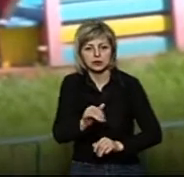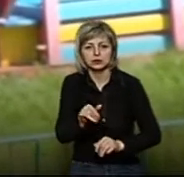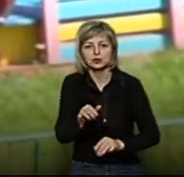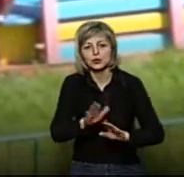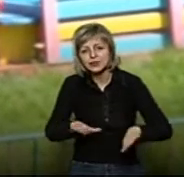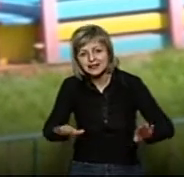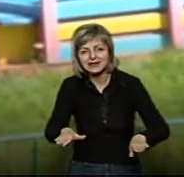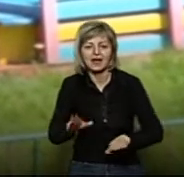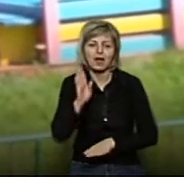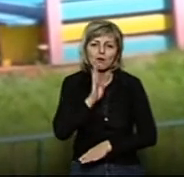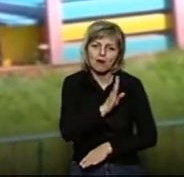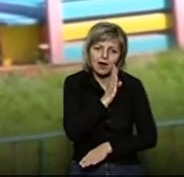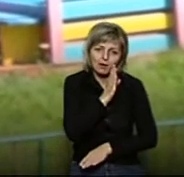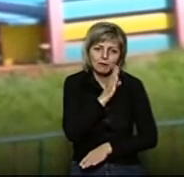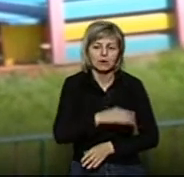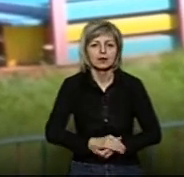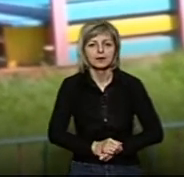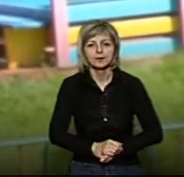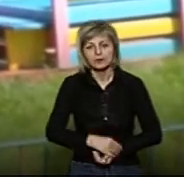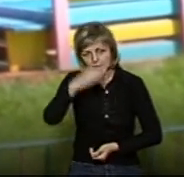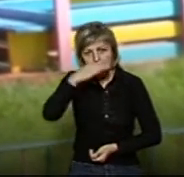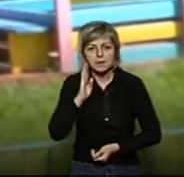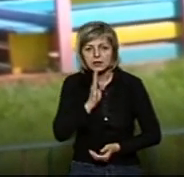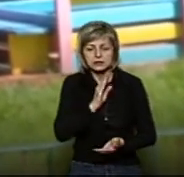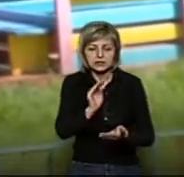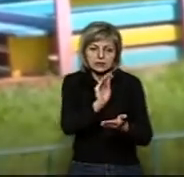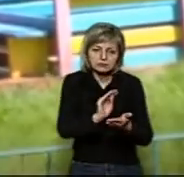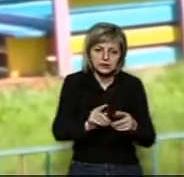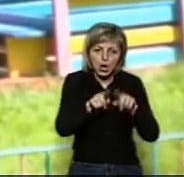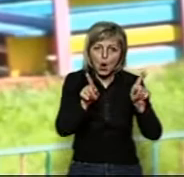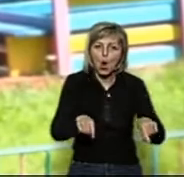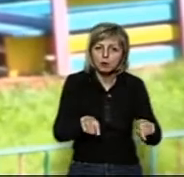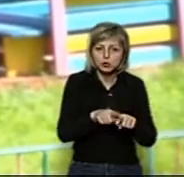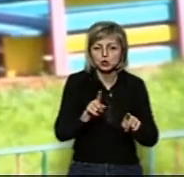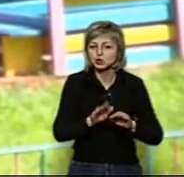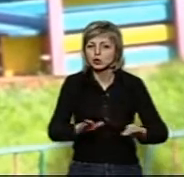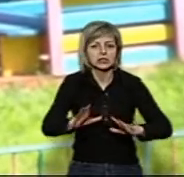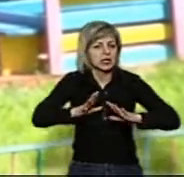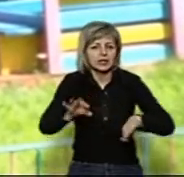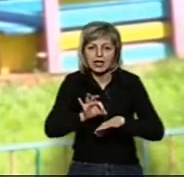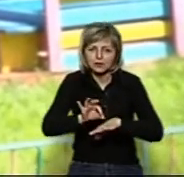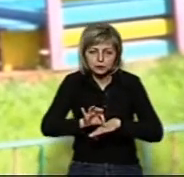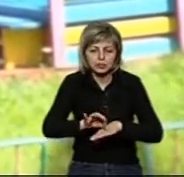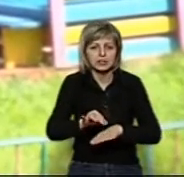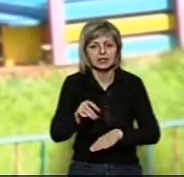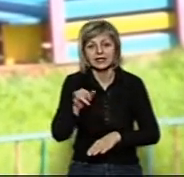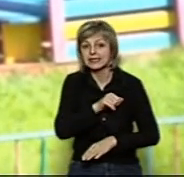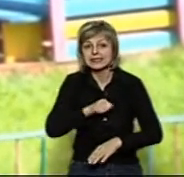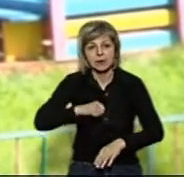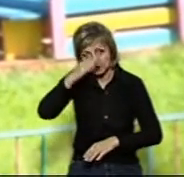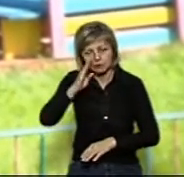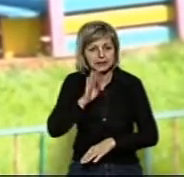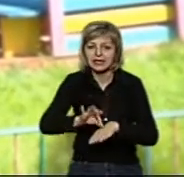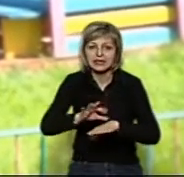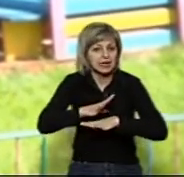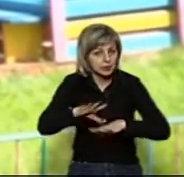діткам, мамам. Батьки заповняли опитувач такий, що дітки не хворіли і вони не хворіли. І на